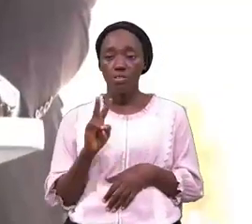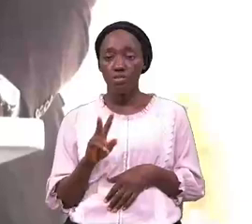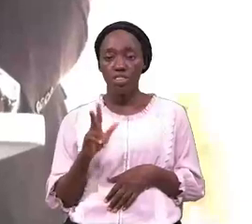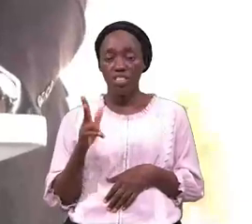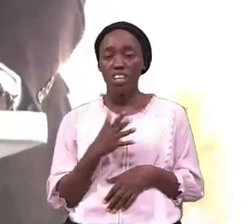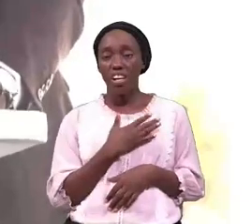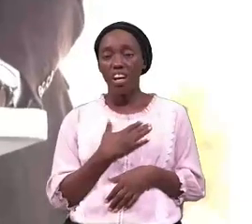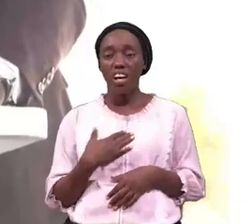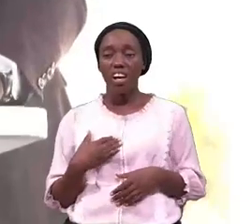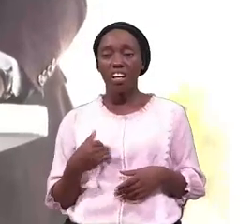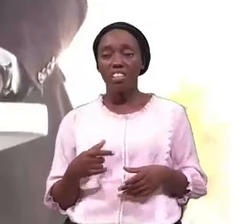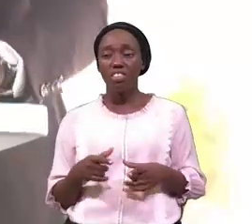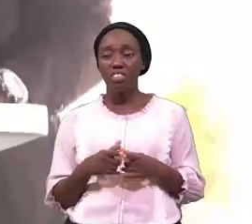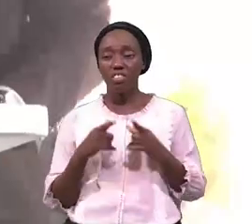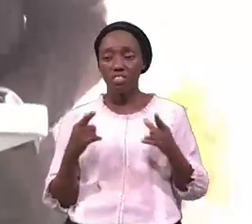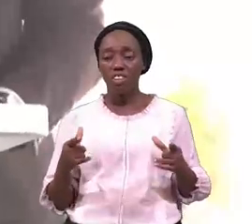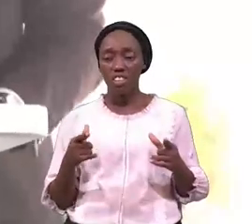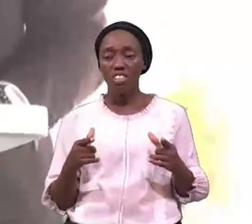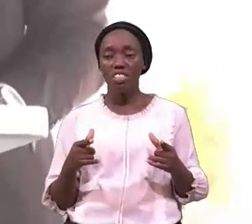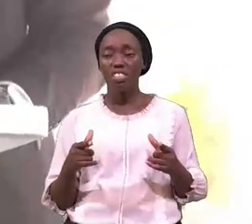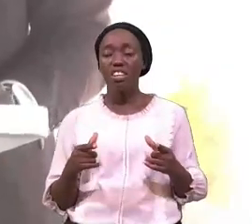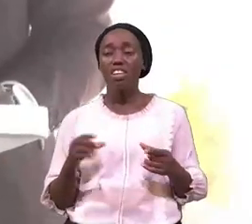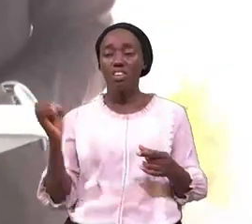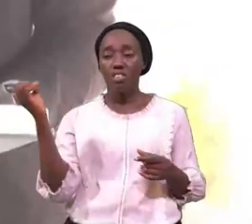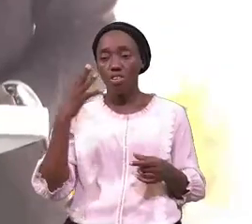Et une grande grâce reposait sur eux tous.